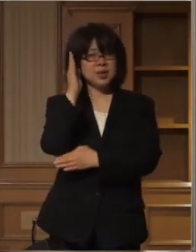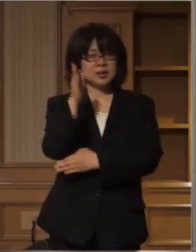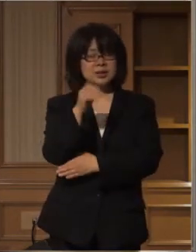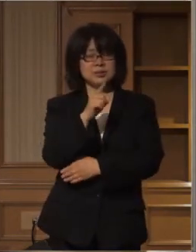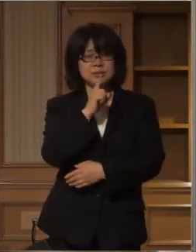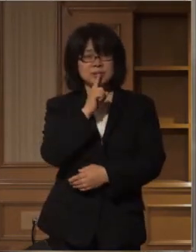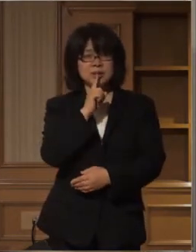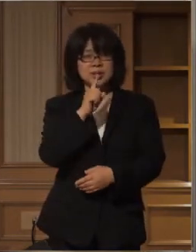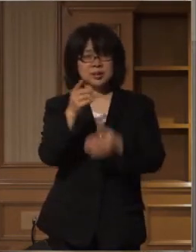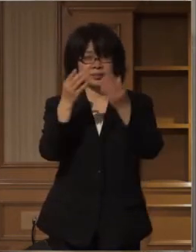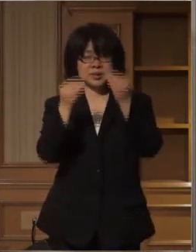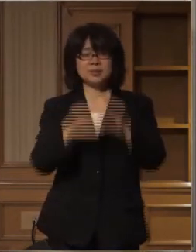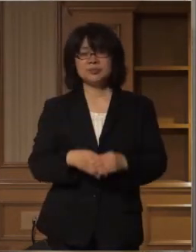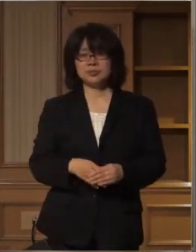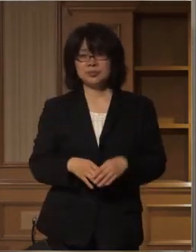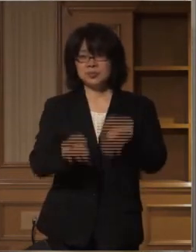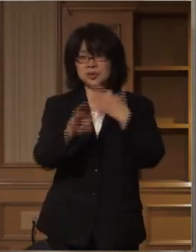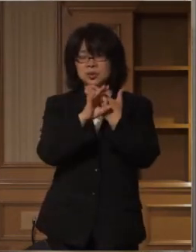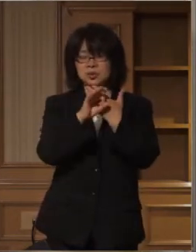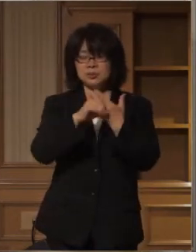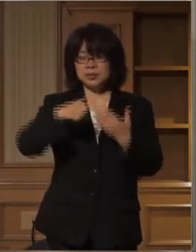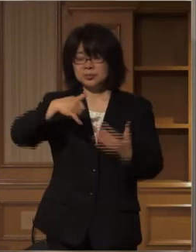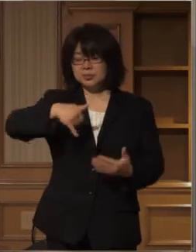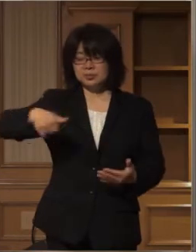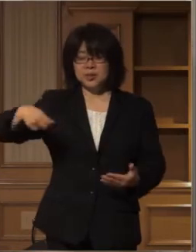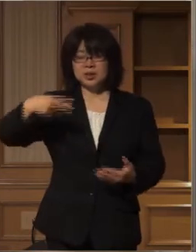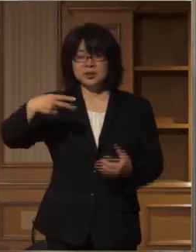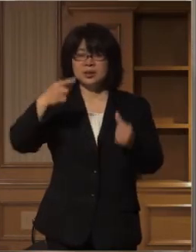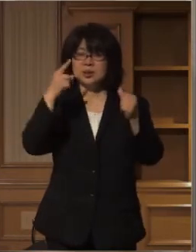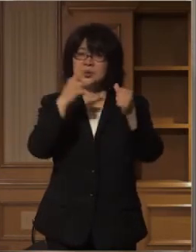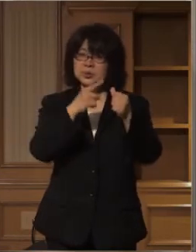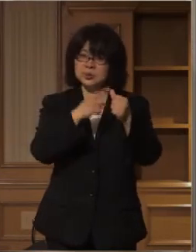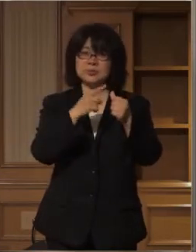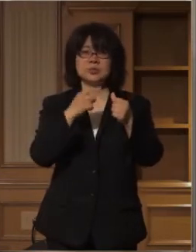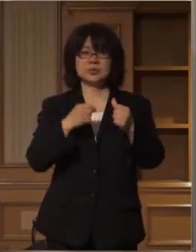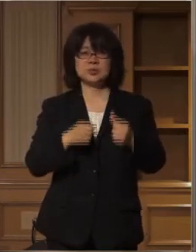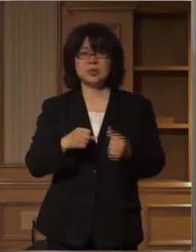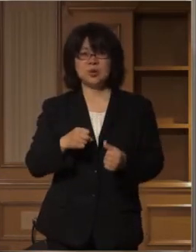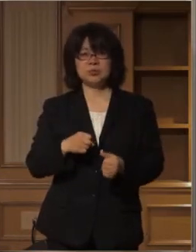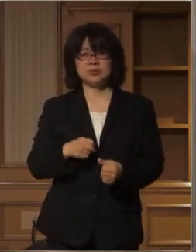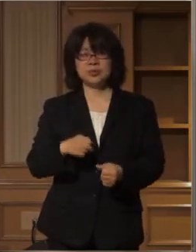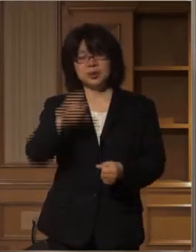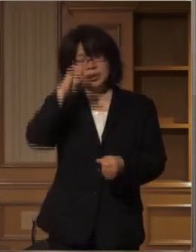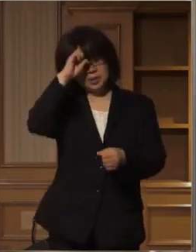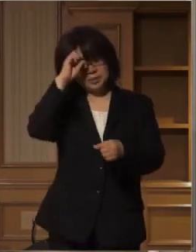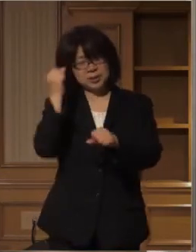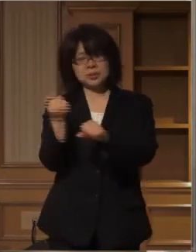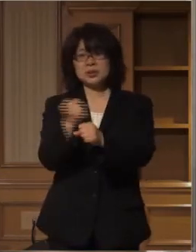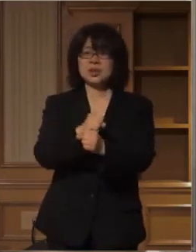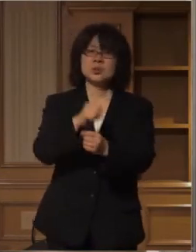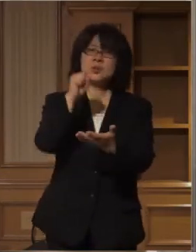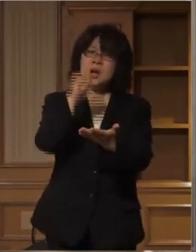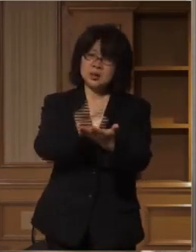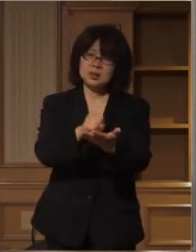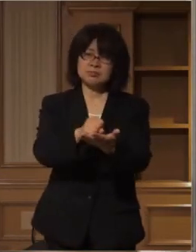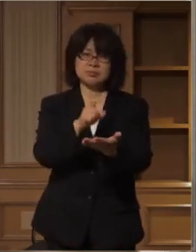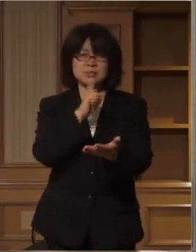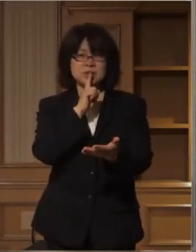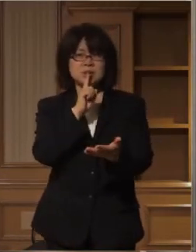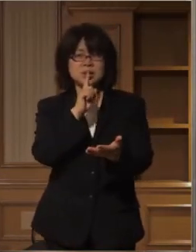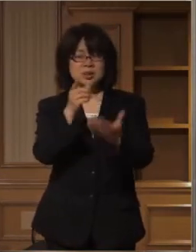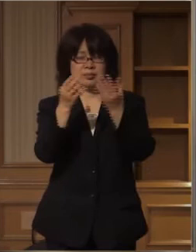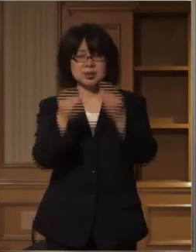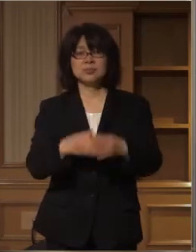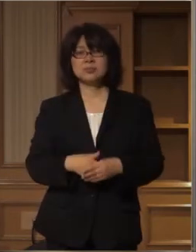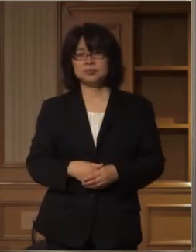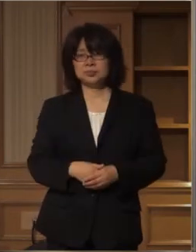からヨセフみたいな話ですけれども、秋元牧師が癒されるって言葉を